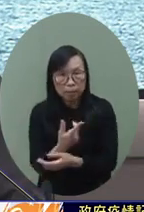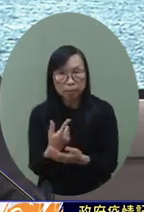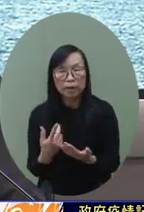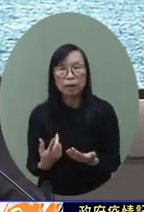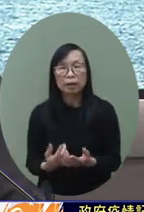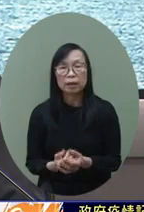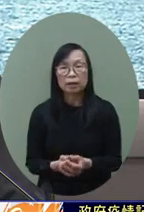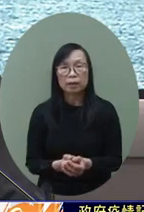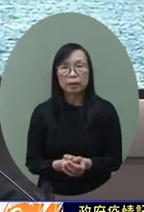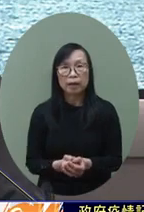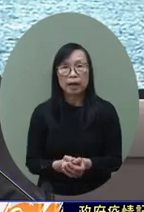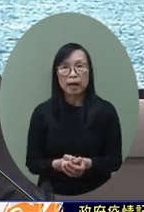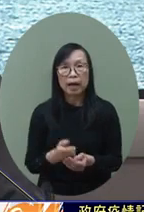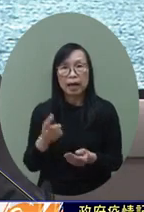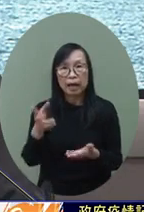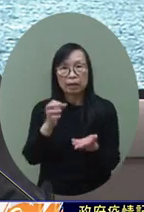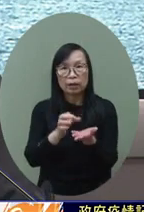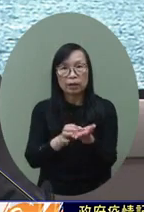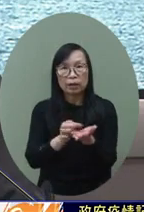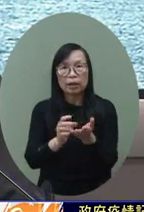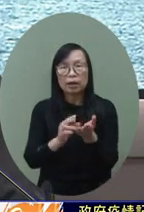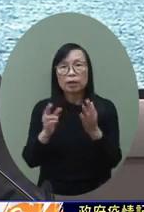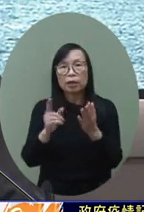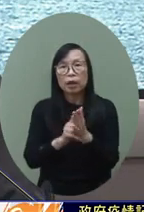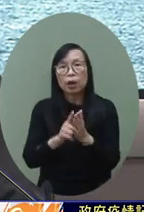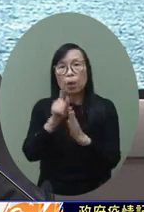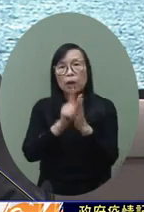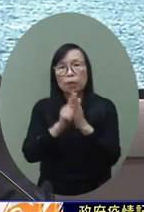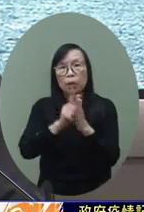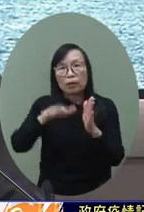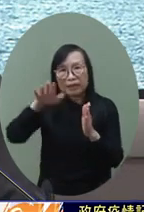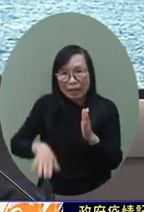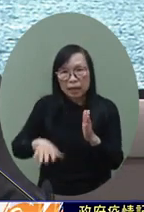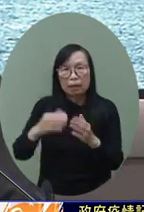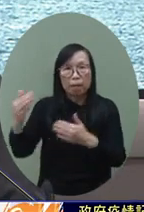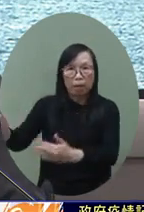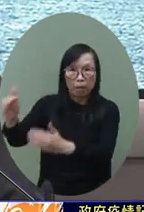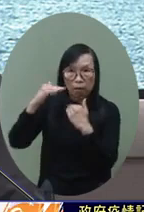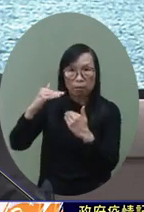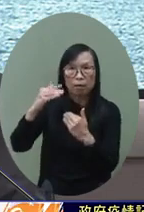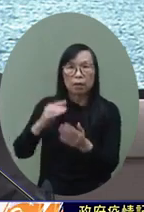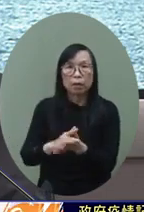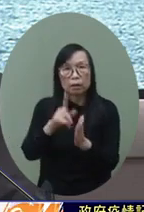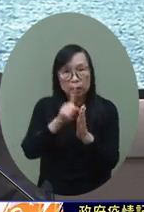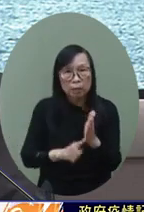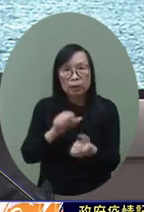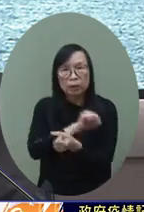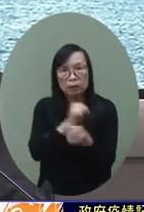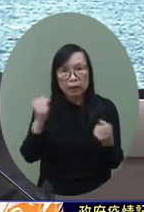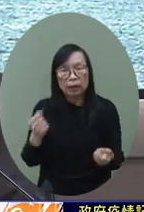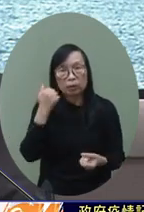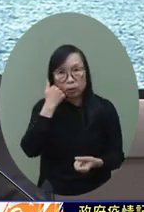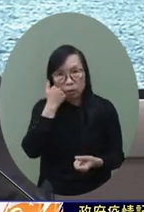要喺嗰個儲藏嘅要求係非常低温，運送過程要低温，要有解凍，然後解